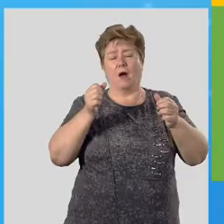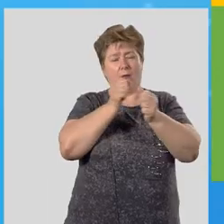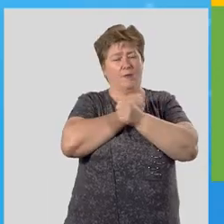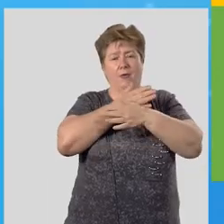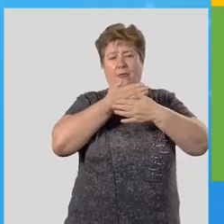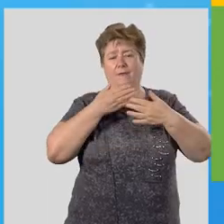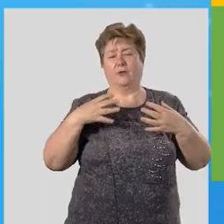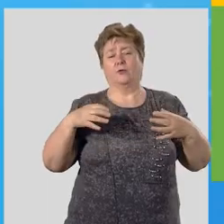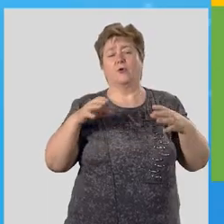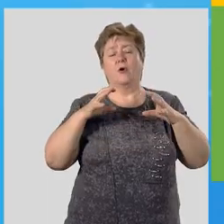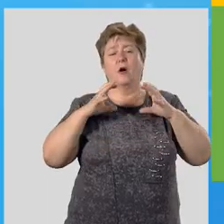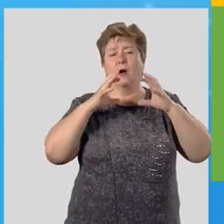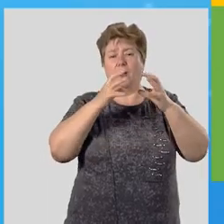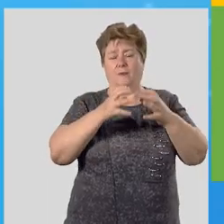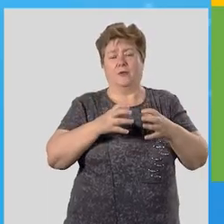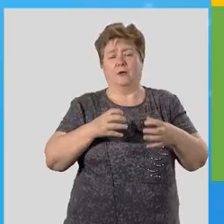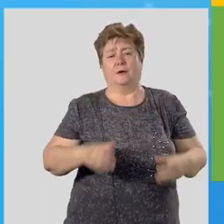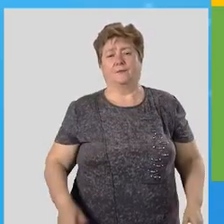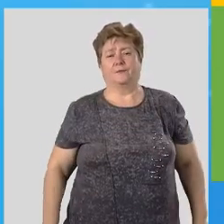мира Вселенной.